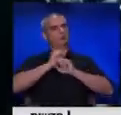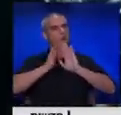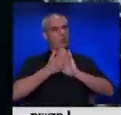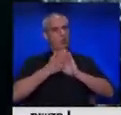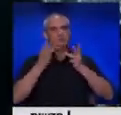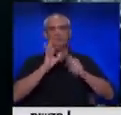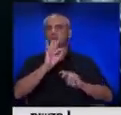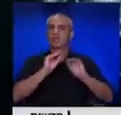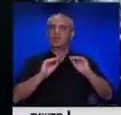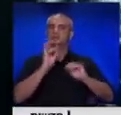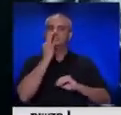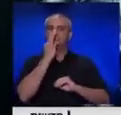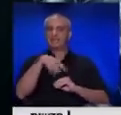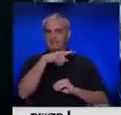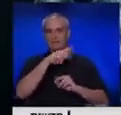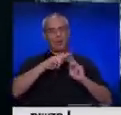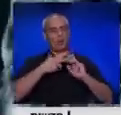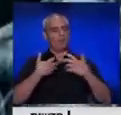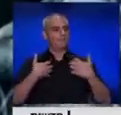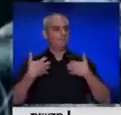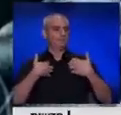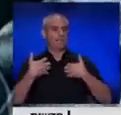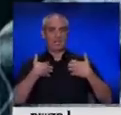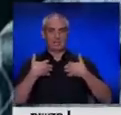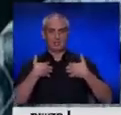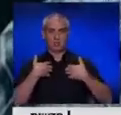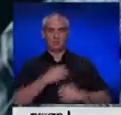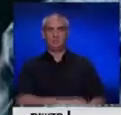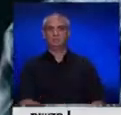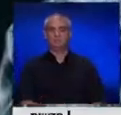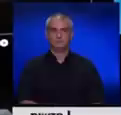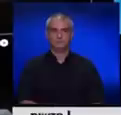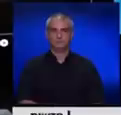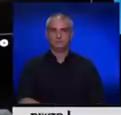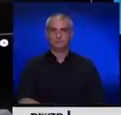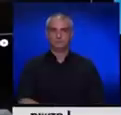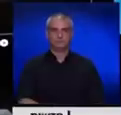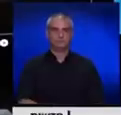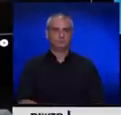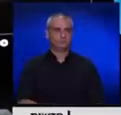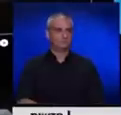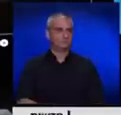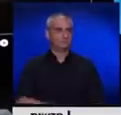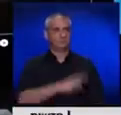והשיטה שלו להכשיר צעירים וצעירות לעולם המשחק והתיאטרון. בן הראש טוען